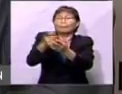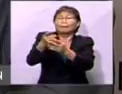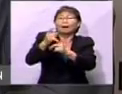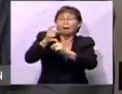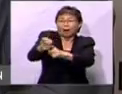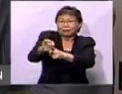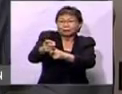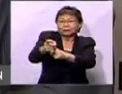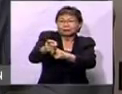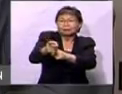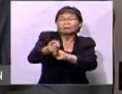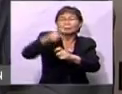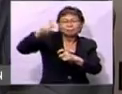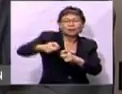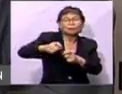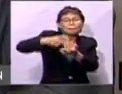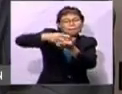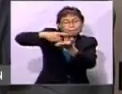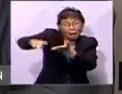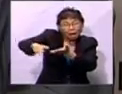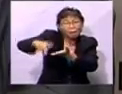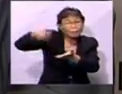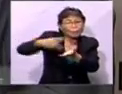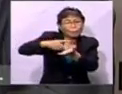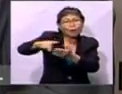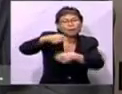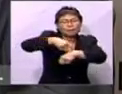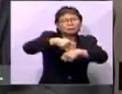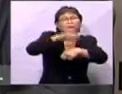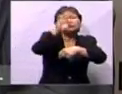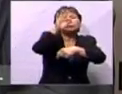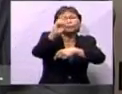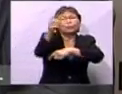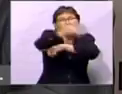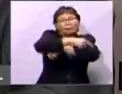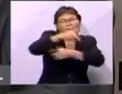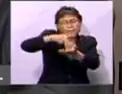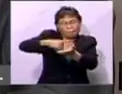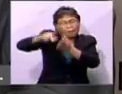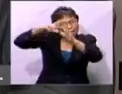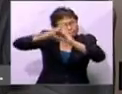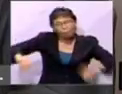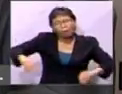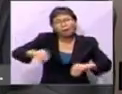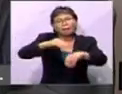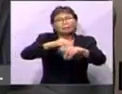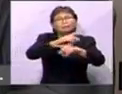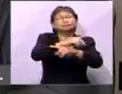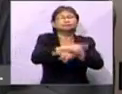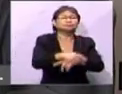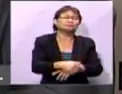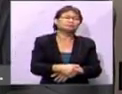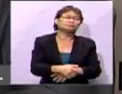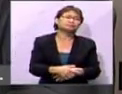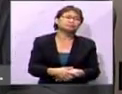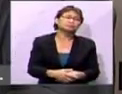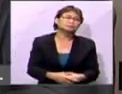penganjuran perlumbaan perlu diselesaikan dalam tempoh 90 hari daripada tarikh asal